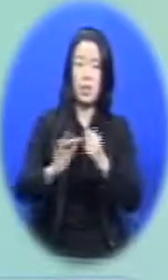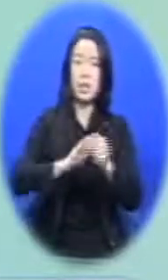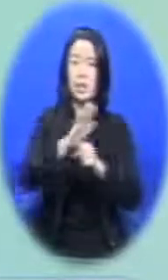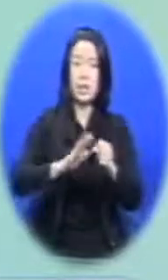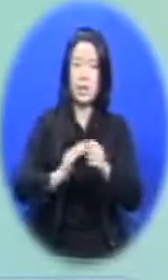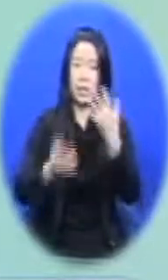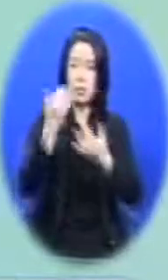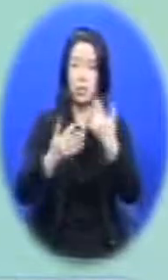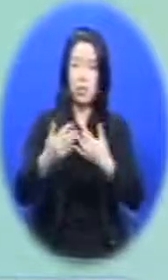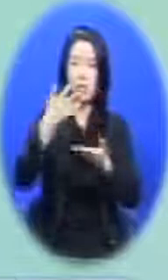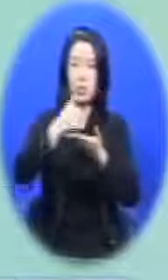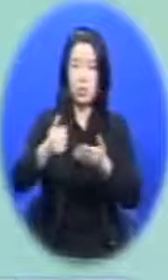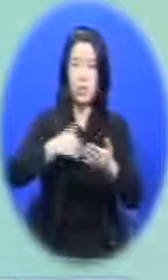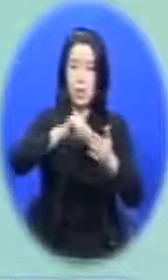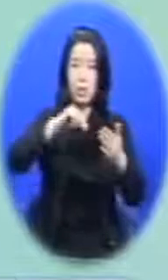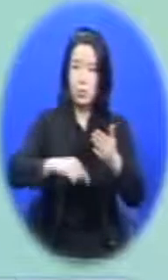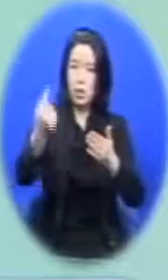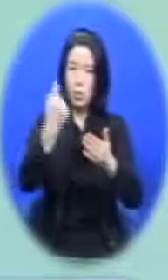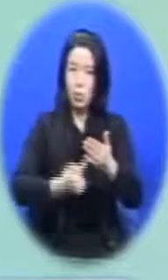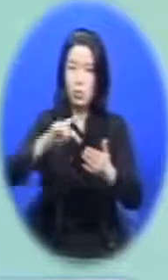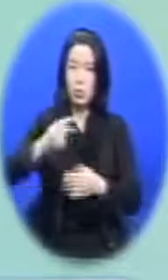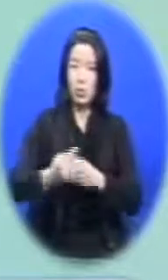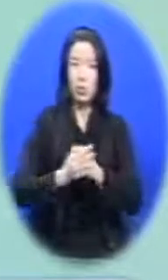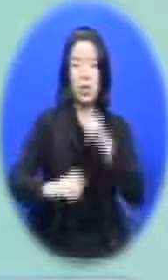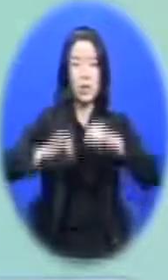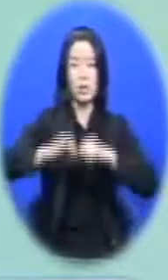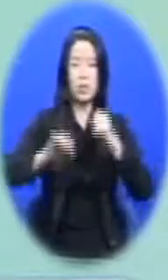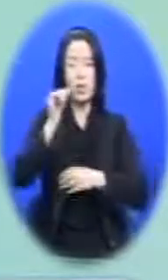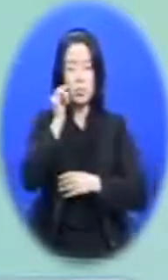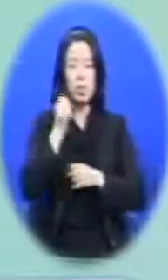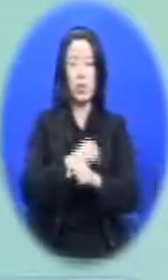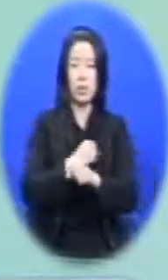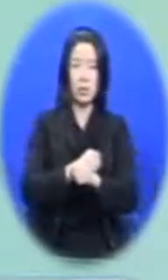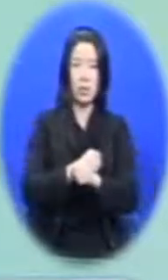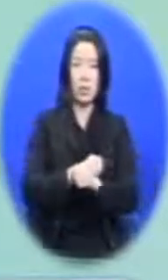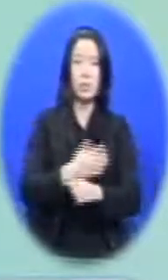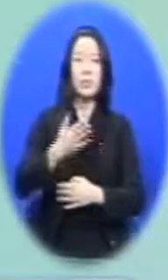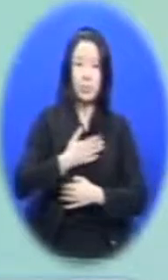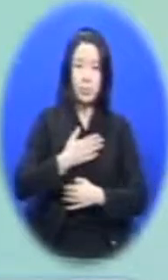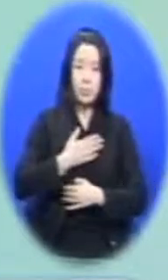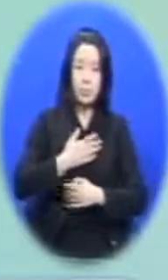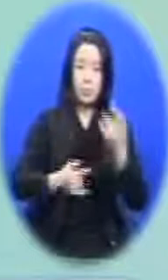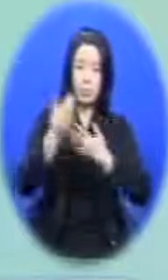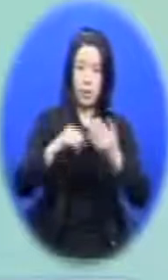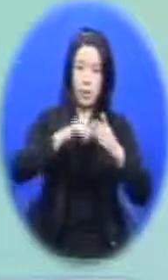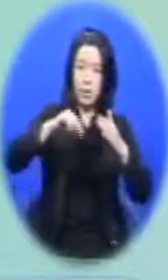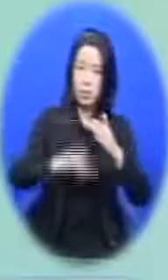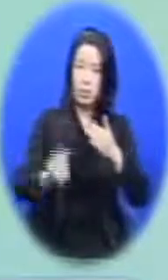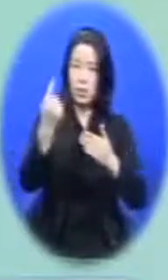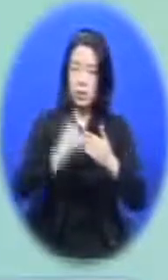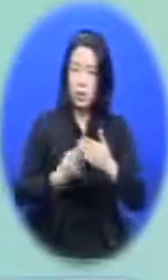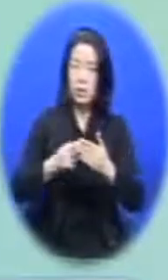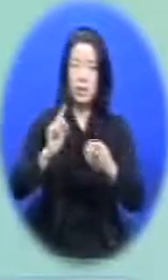사랑의 불이신 주님이 내 속에 들어오셔도 역사를 못 해주시고 나는 불이 내 속에